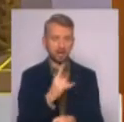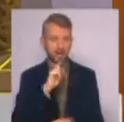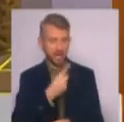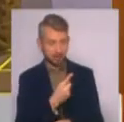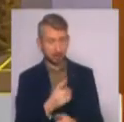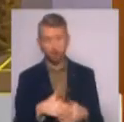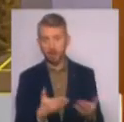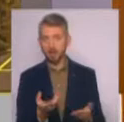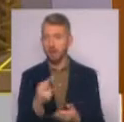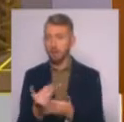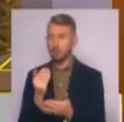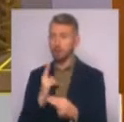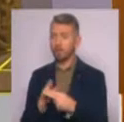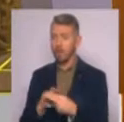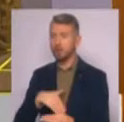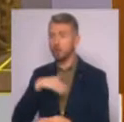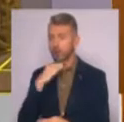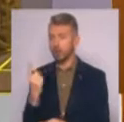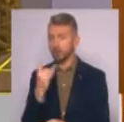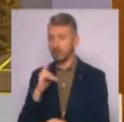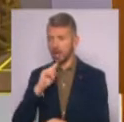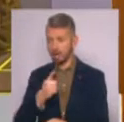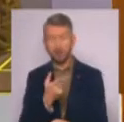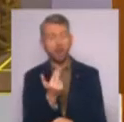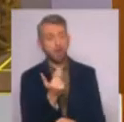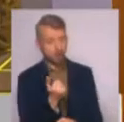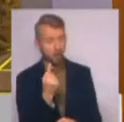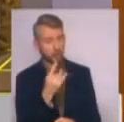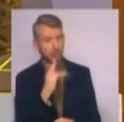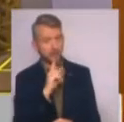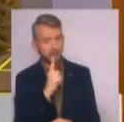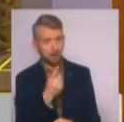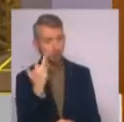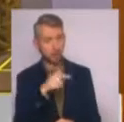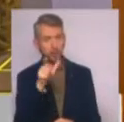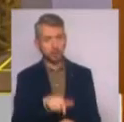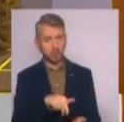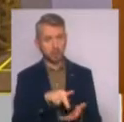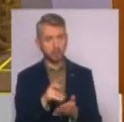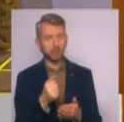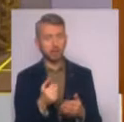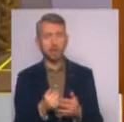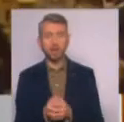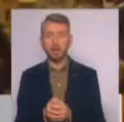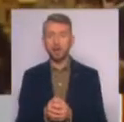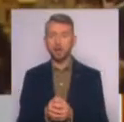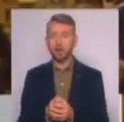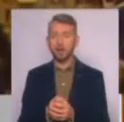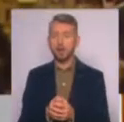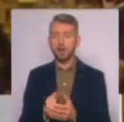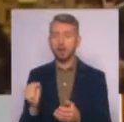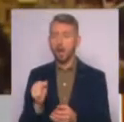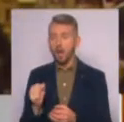для профілактики достатньо так. Один раз на рік пройти флюорографію. Один раз на рік, да, коли людина проходить на профілактичну. А місце знаходження флюорографа можна дізнатися в